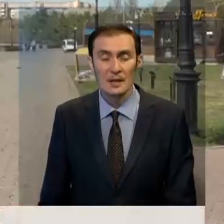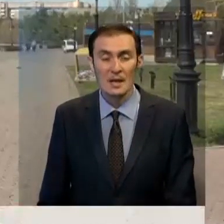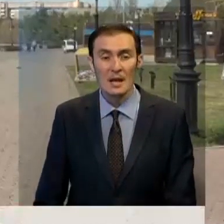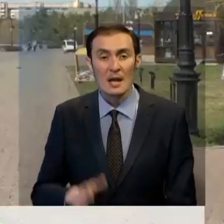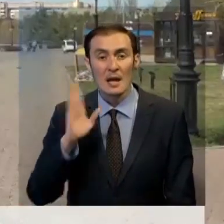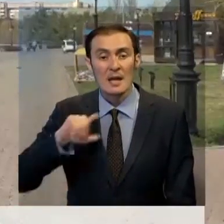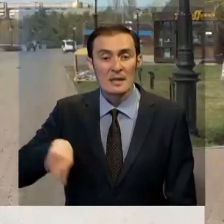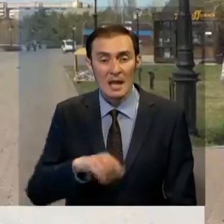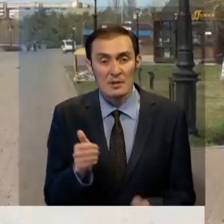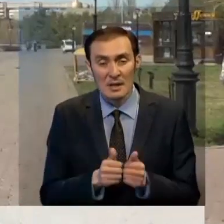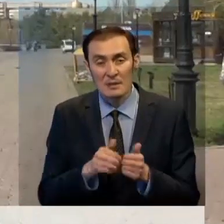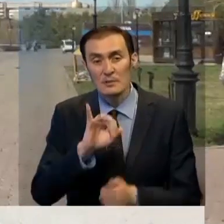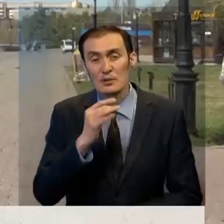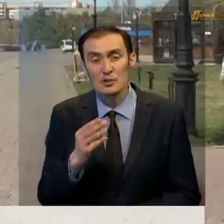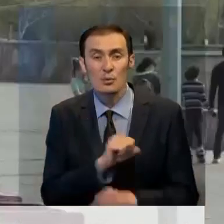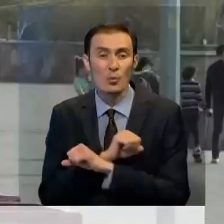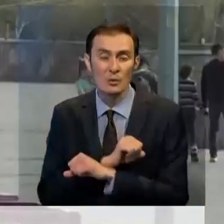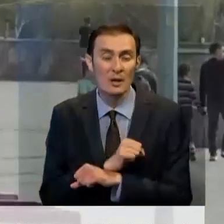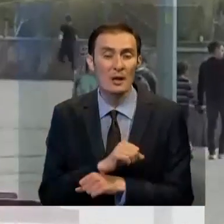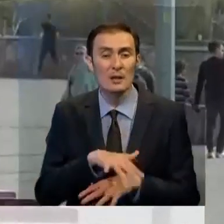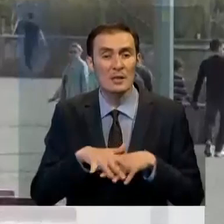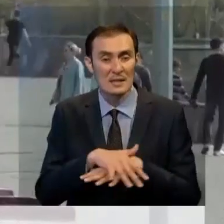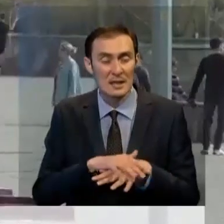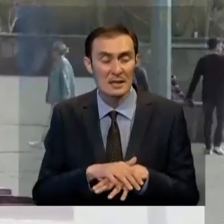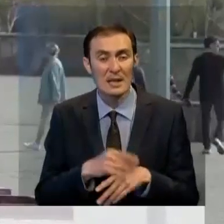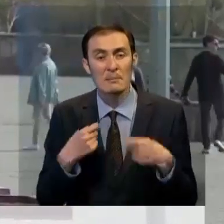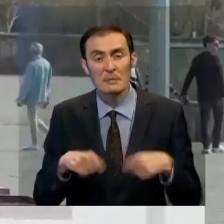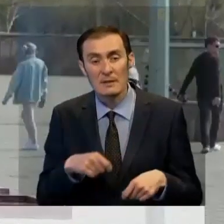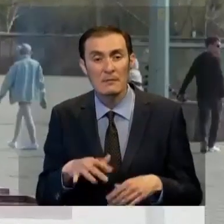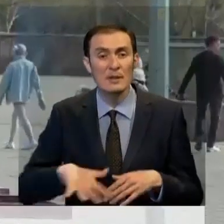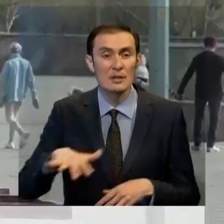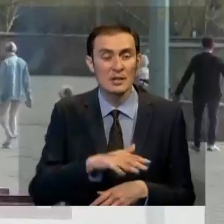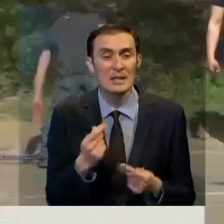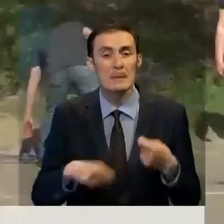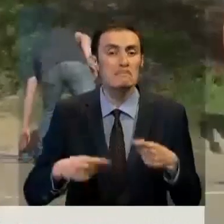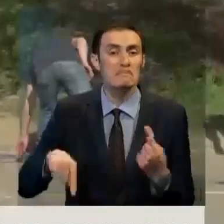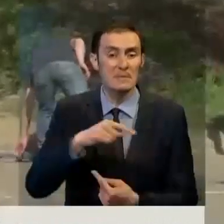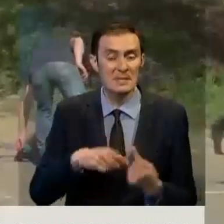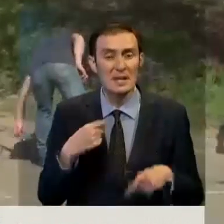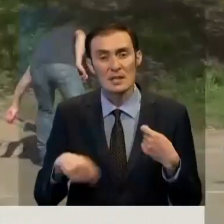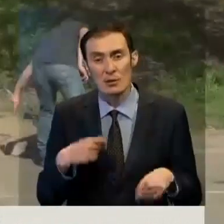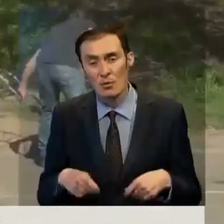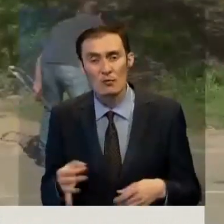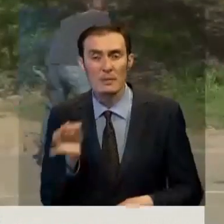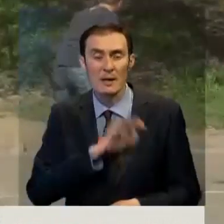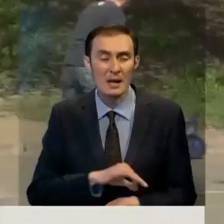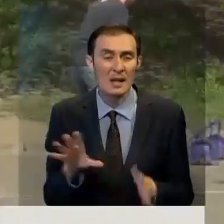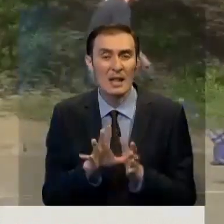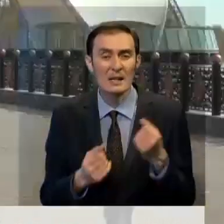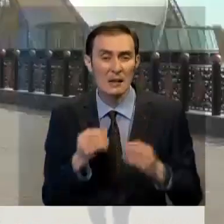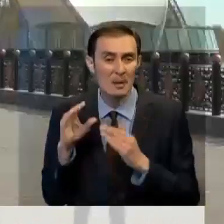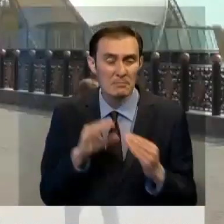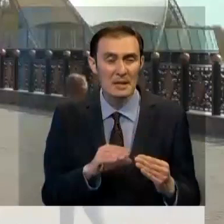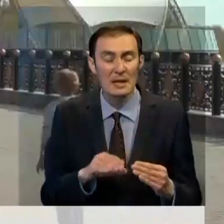Набережная Иртыша – самое популярное место отдыха павлодарцев. Для предпринимателей – площадка для бизнеса. Торговля, прокат детских электромобилей